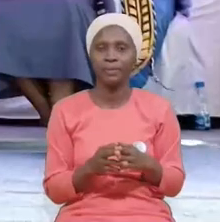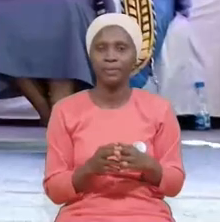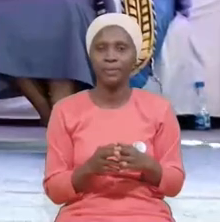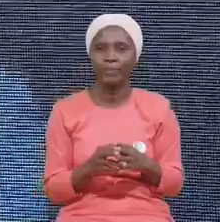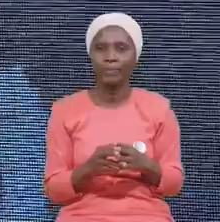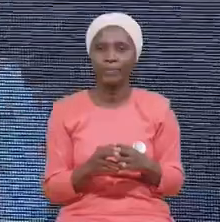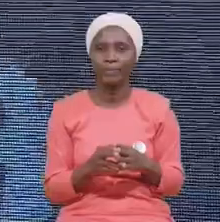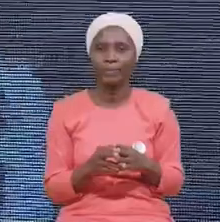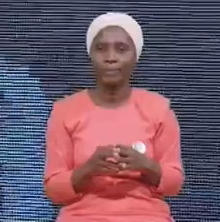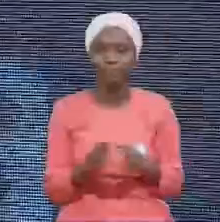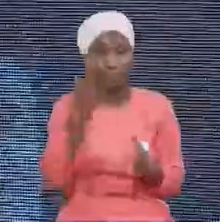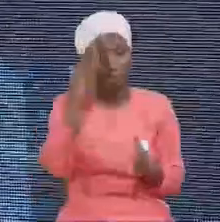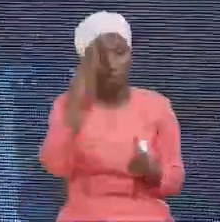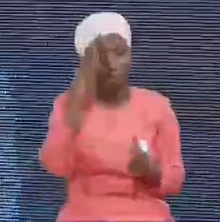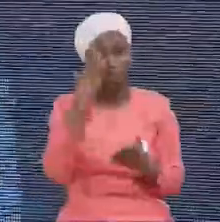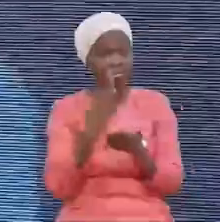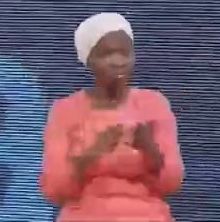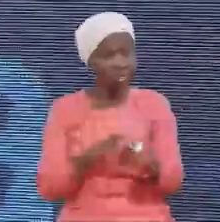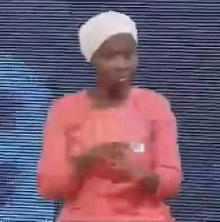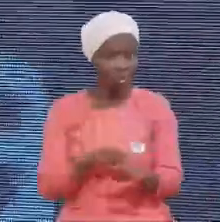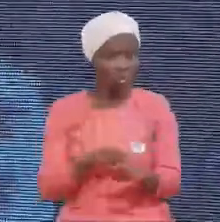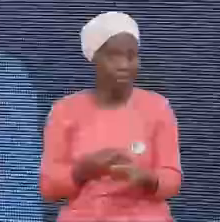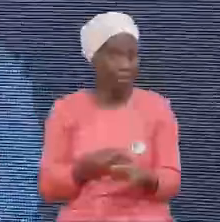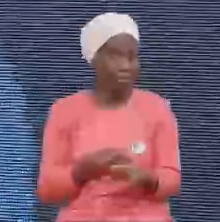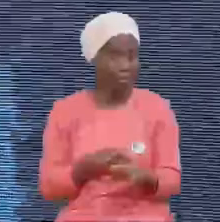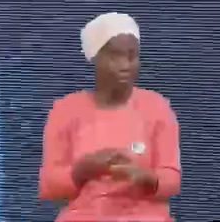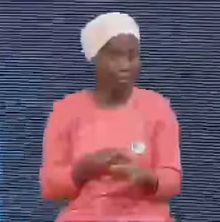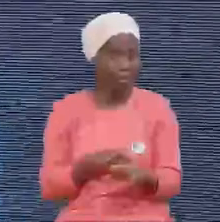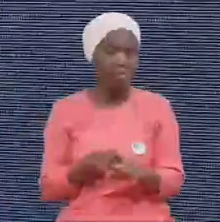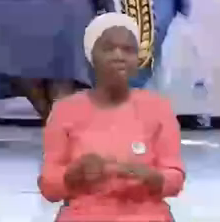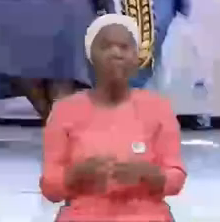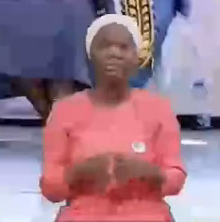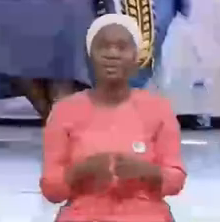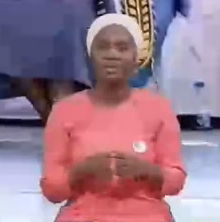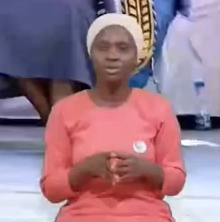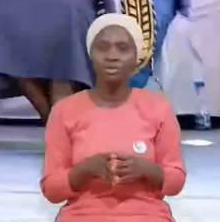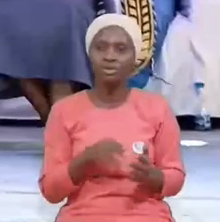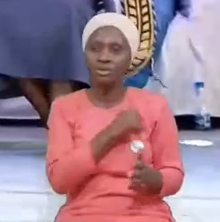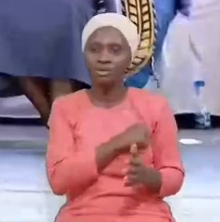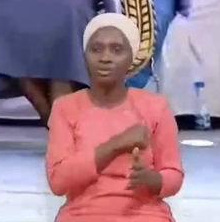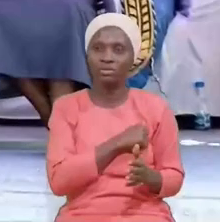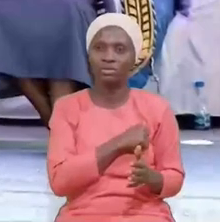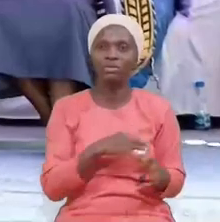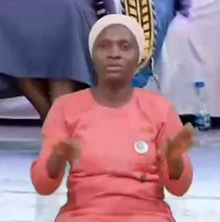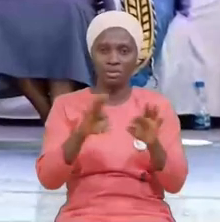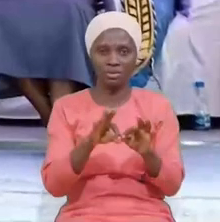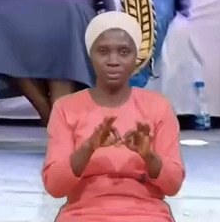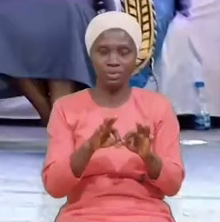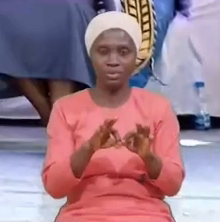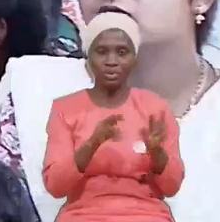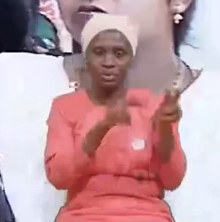Et vous savez, parfois, les attitudes comptent. Tu dois veiller sur tes